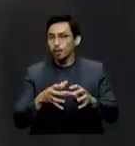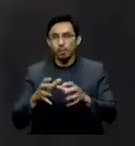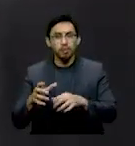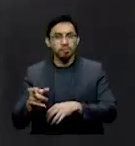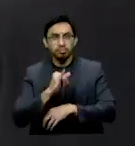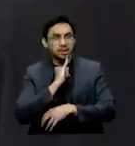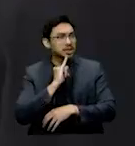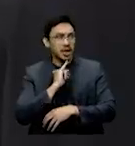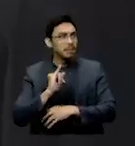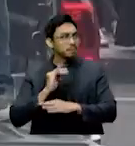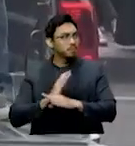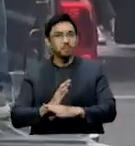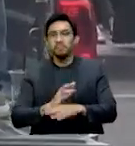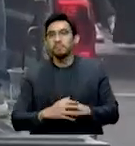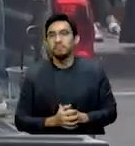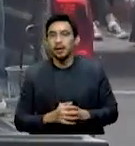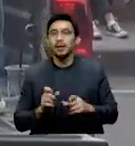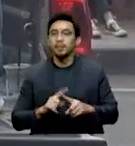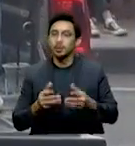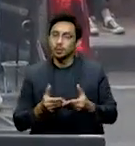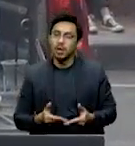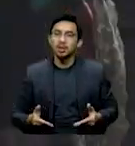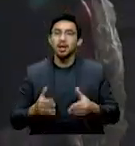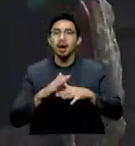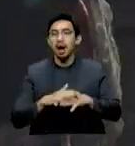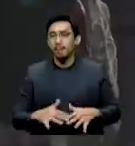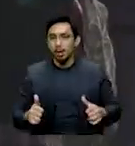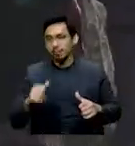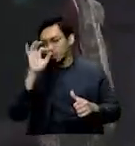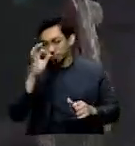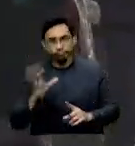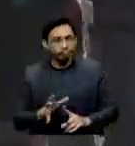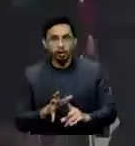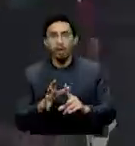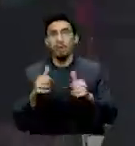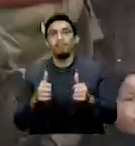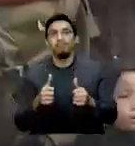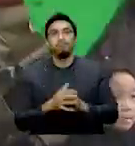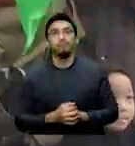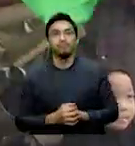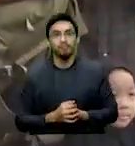Aksi massa berlangsung kondusif dikawal ketat aparat. Tim kontributor iNews melaporkan.